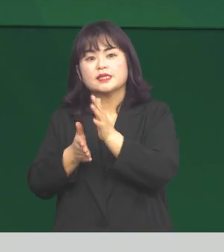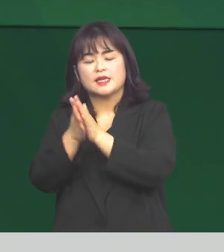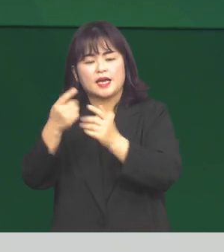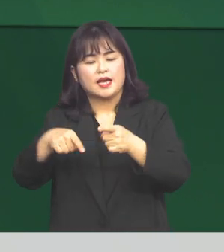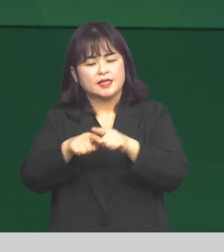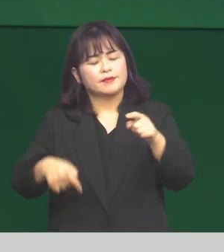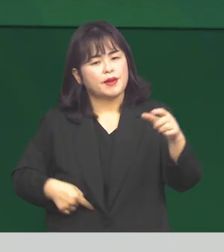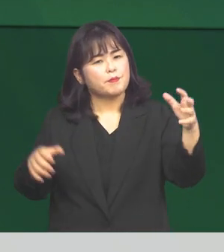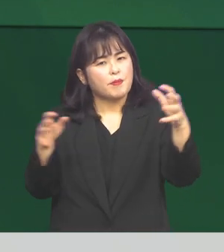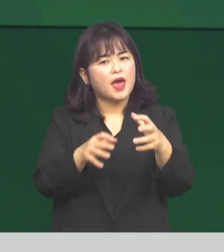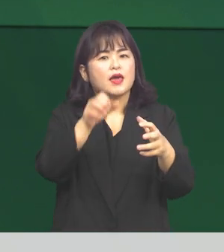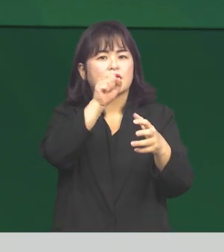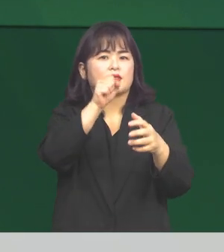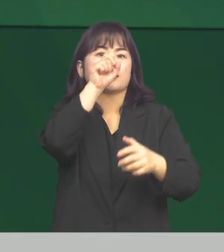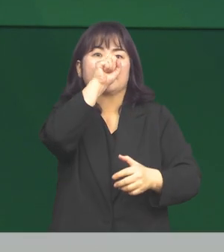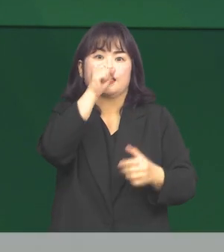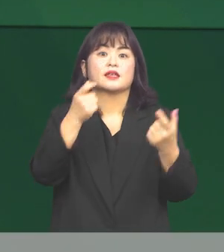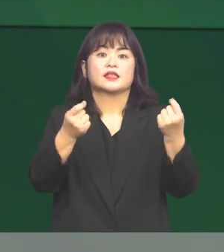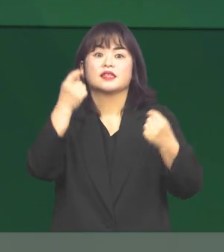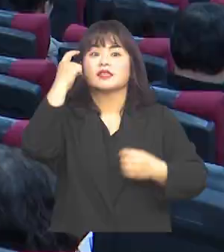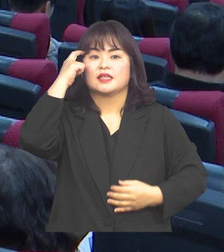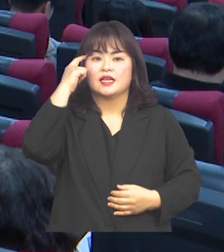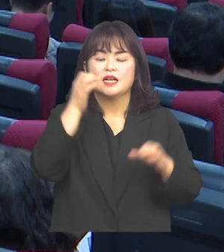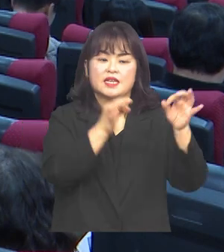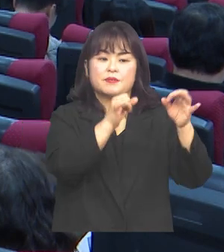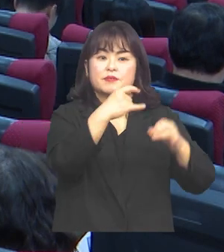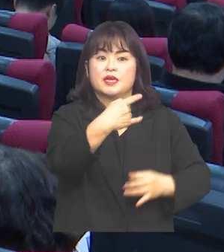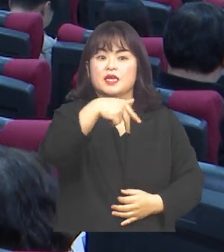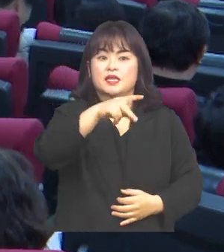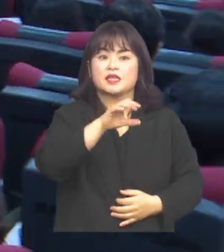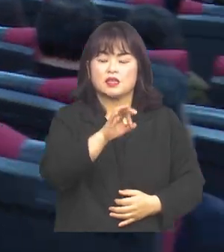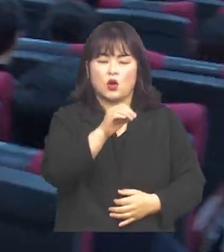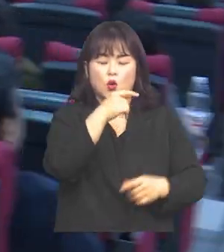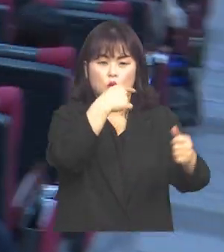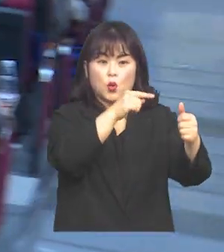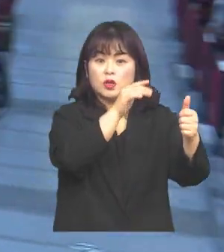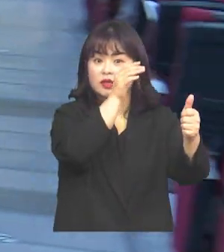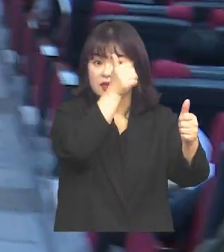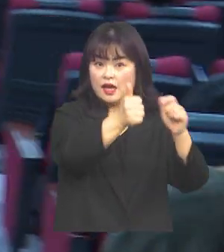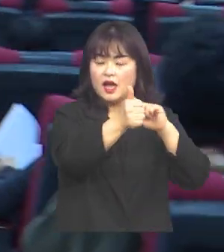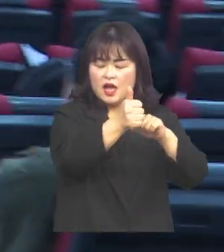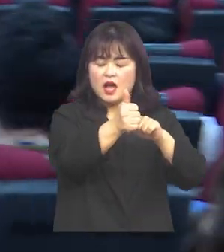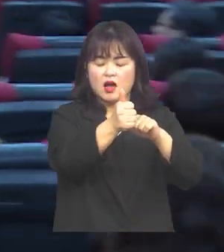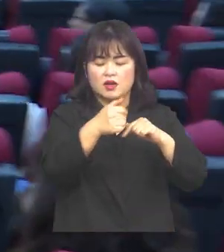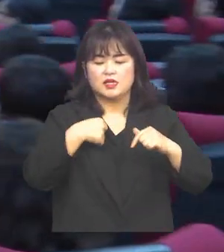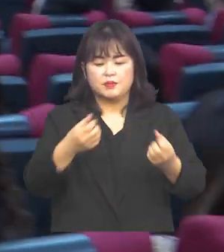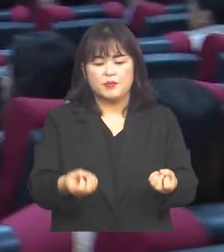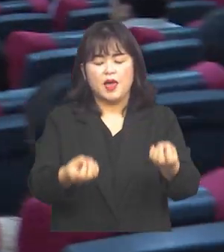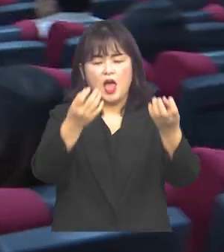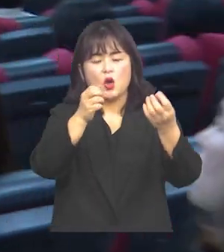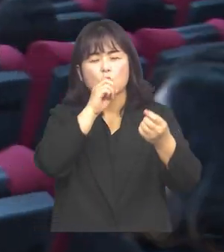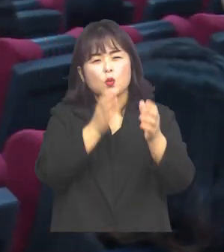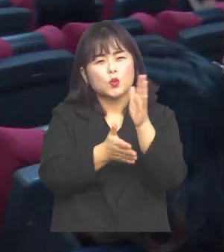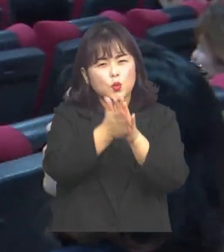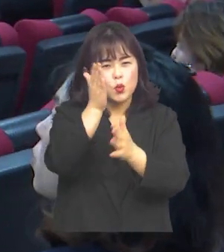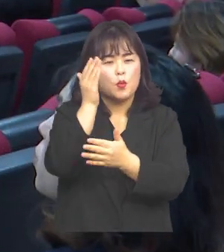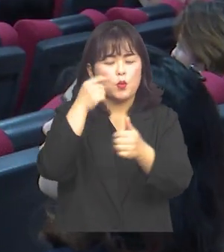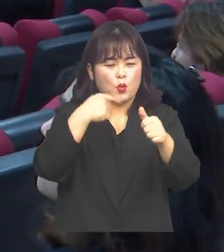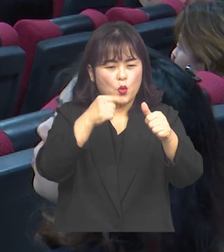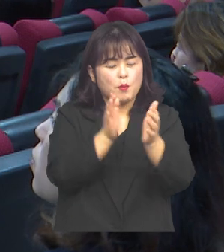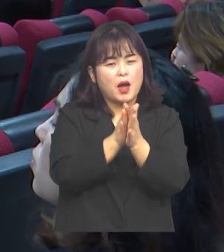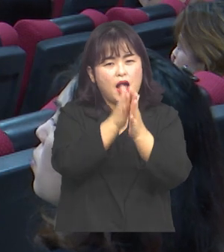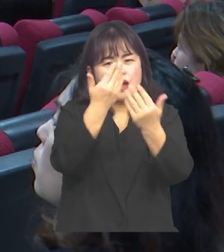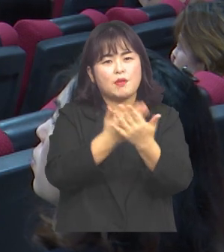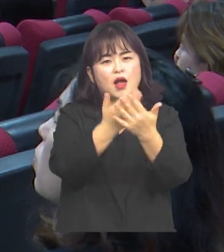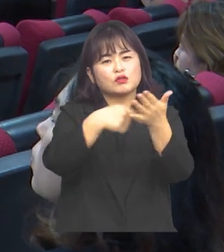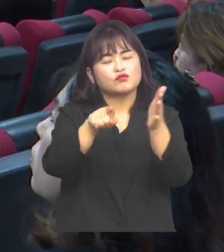더더욱 모으면 좋겠다 이런 생각을 합니다. 김희정 용인교육지원청 교육장은 이번 행사가 교육 발전의 장이